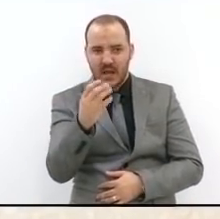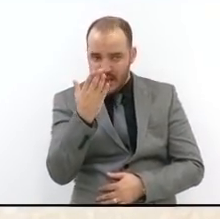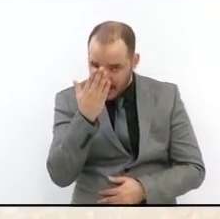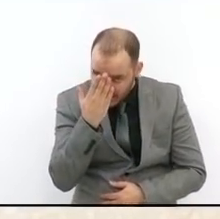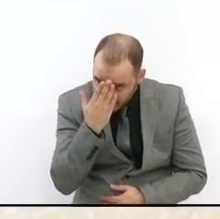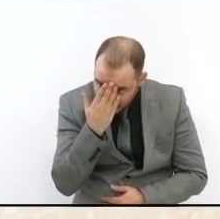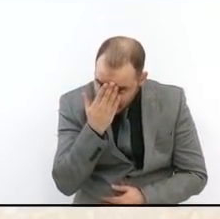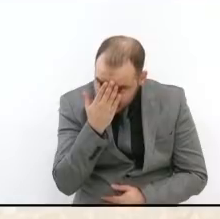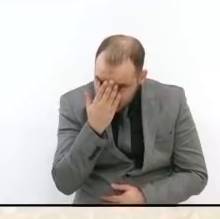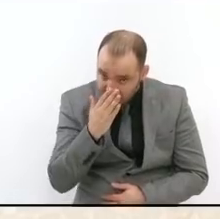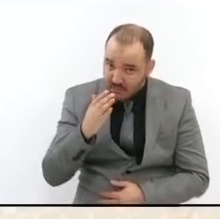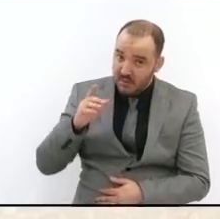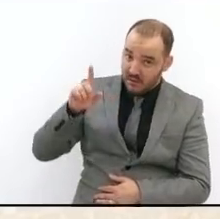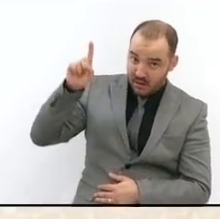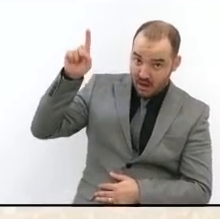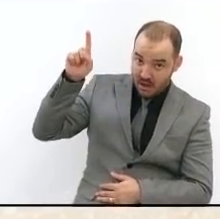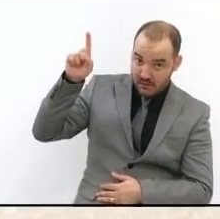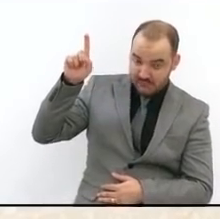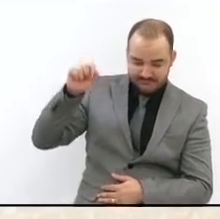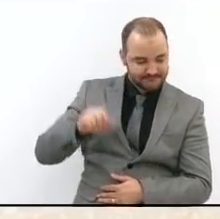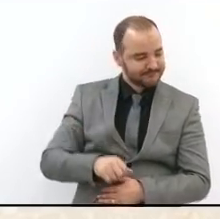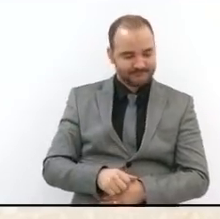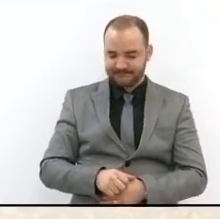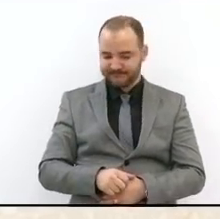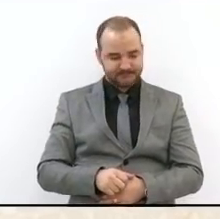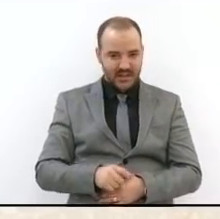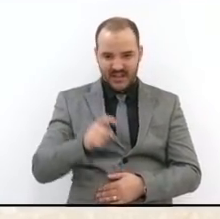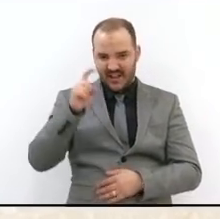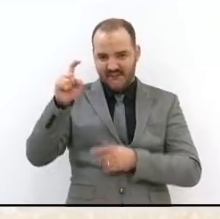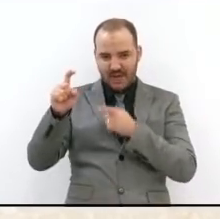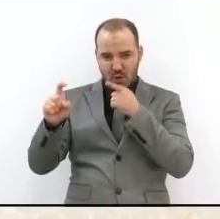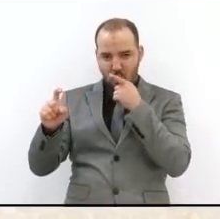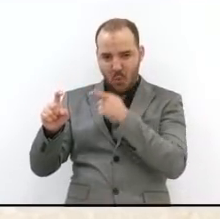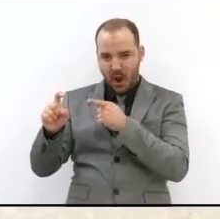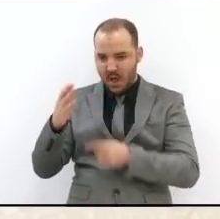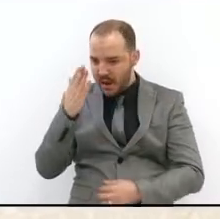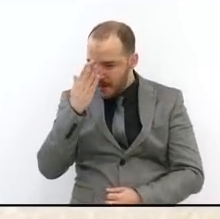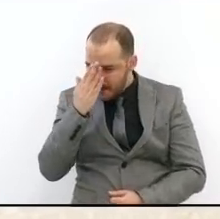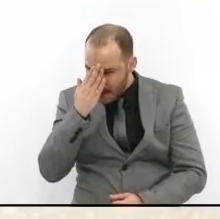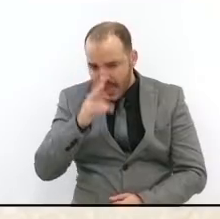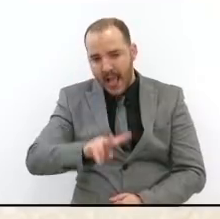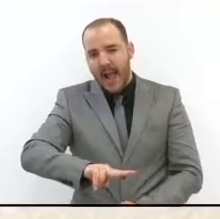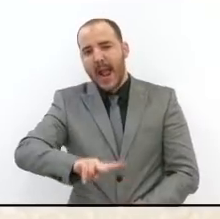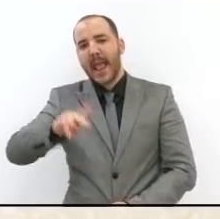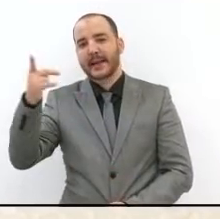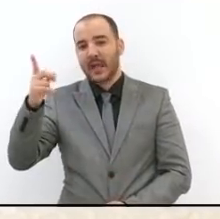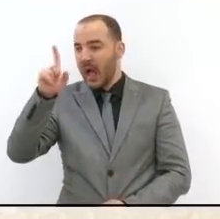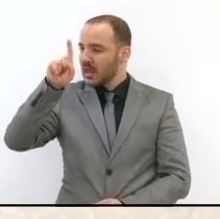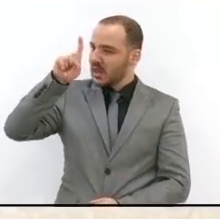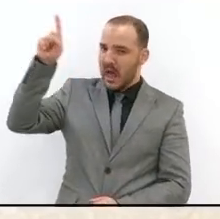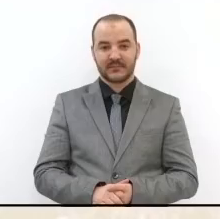الله تعالى. الكافر يعبد ماذا؟ يعبد غير الله